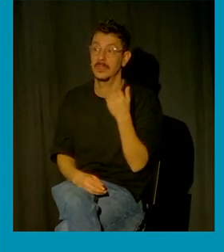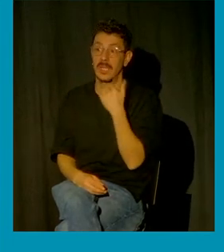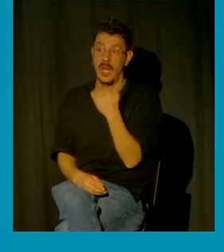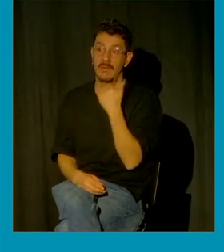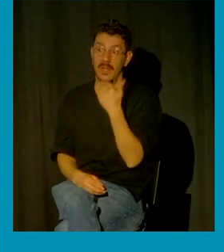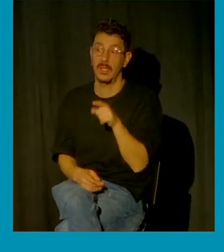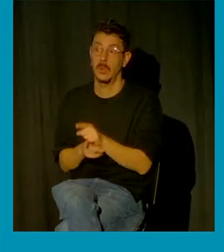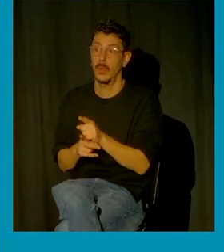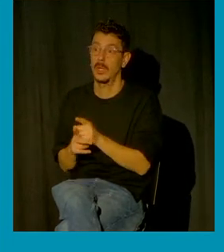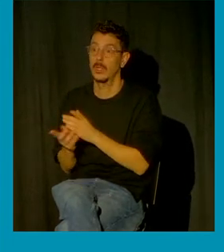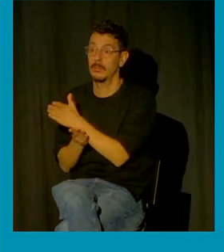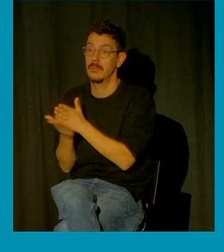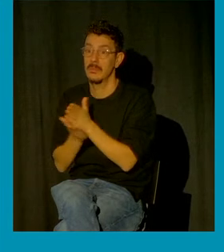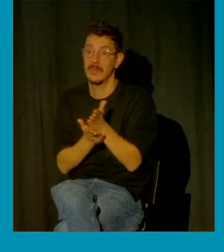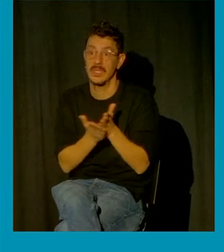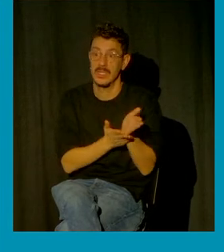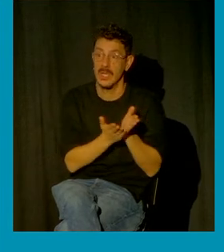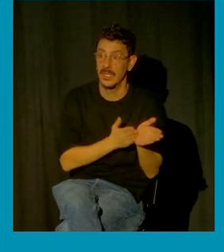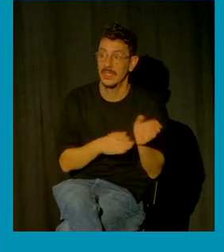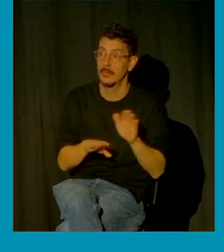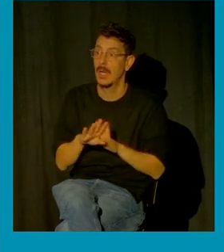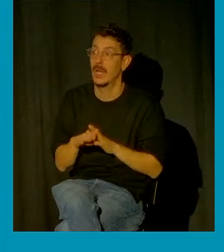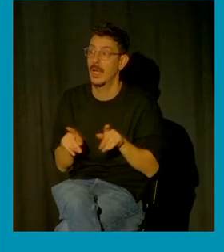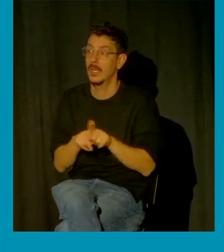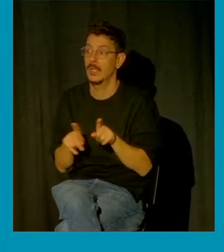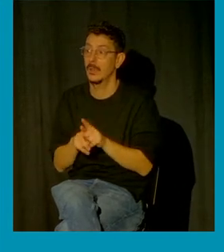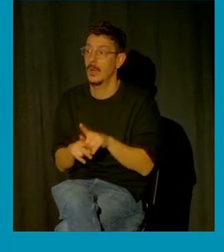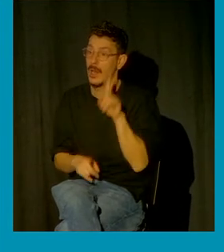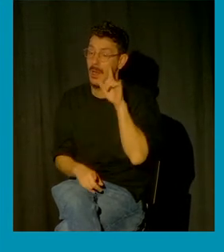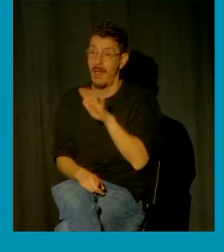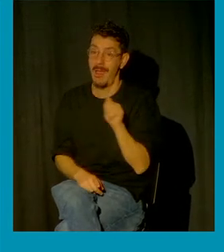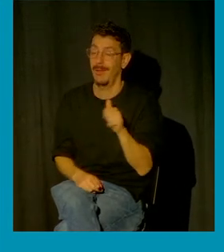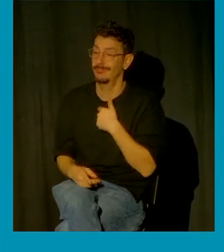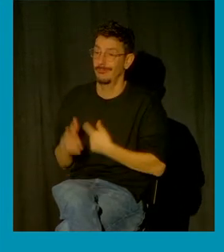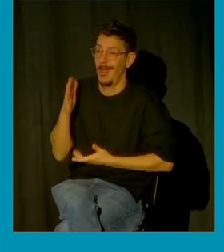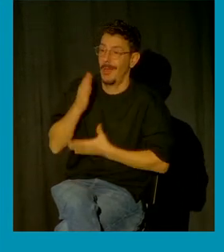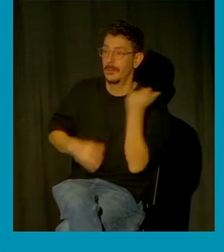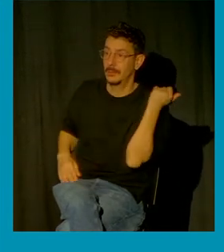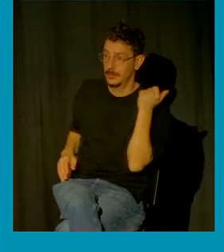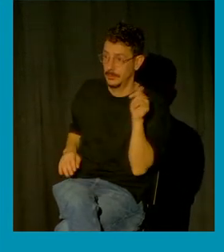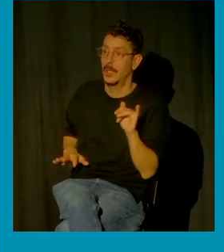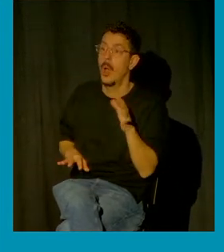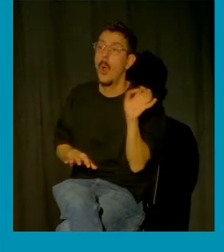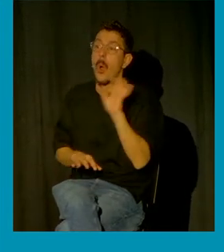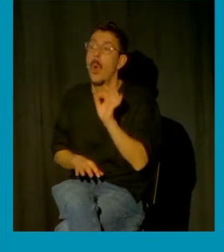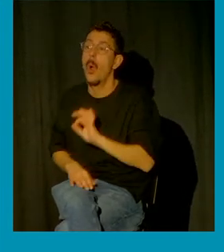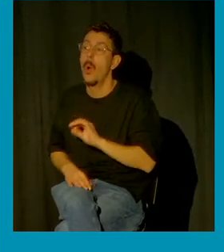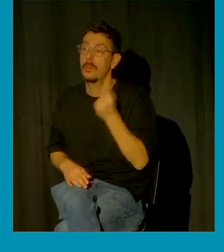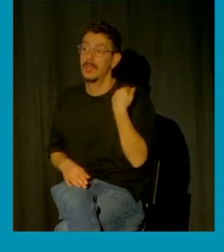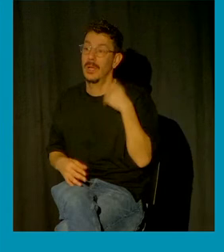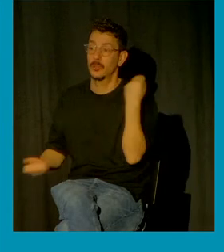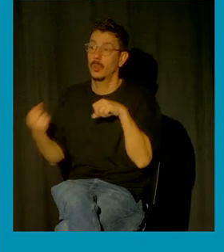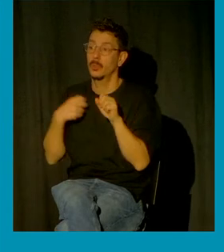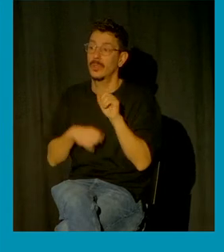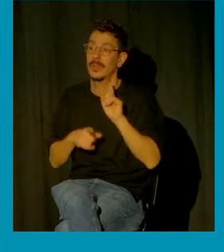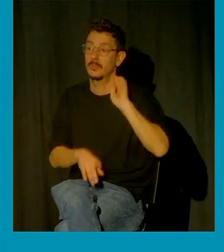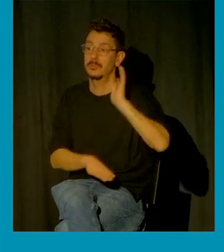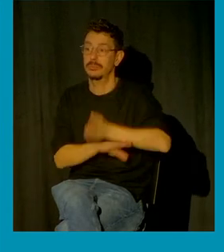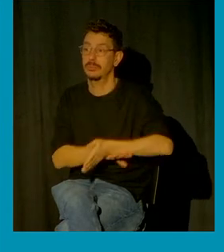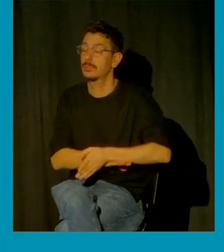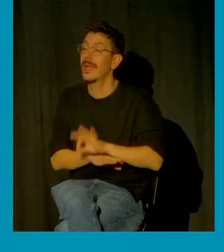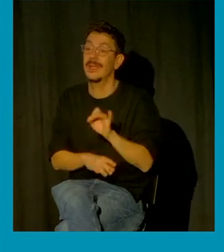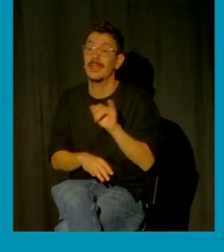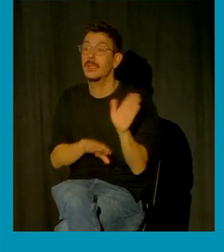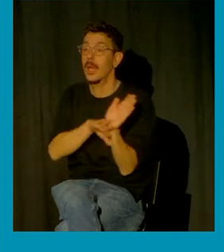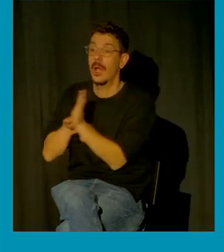vies que hi ha diguem-ne per no ser detectat o perquè aquestes aquestes conductes no siguin depurades i de d'altra